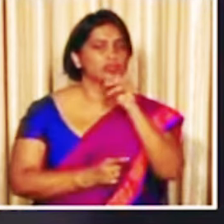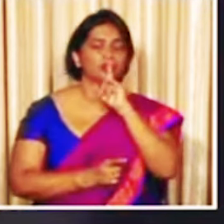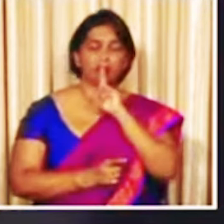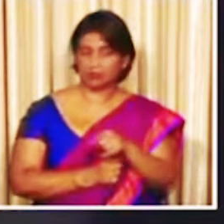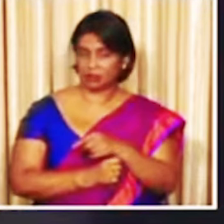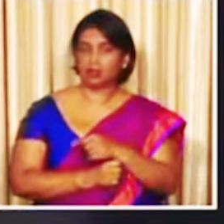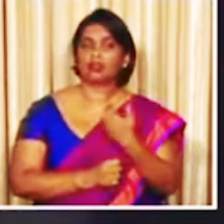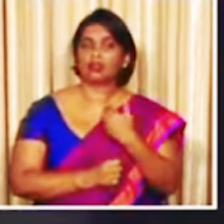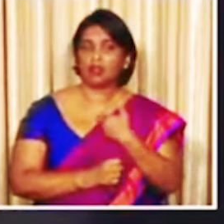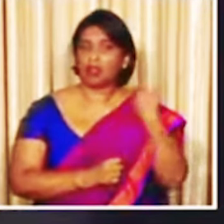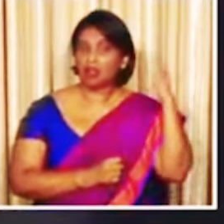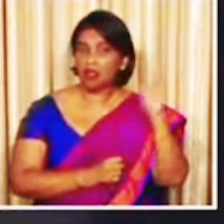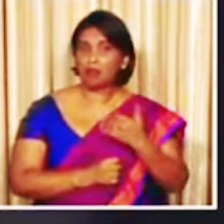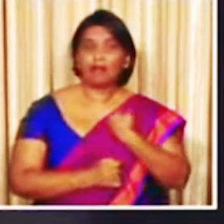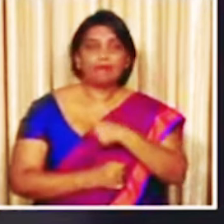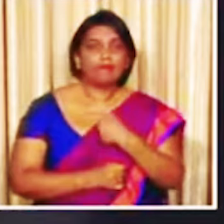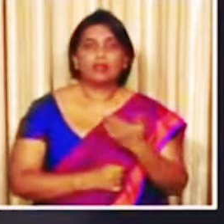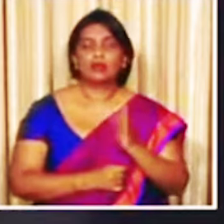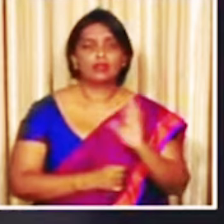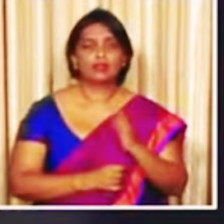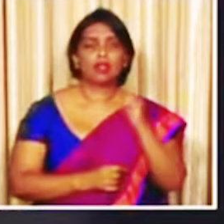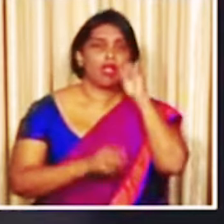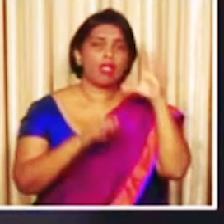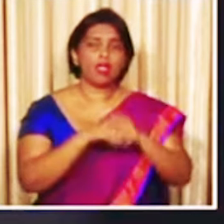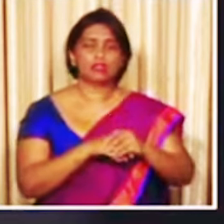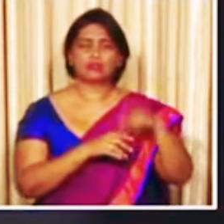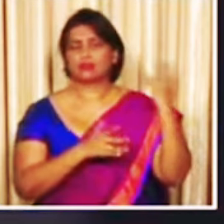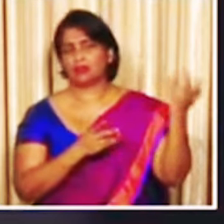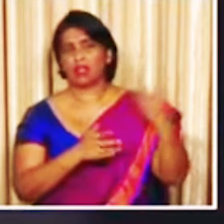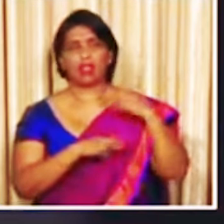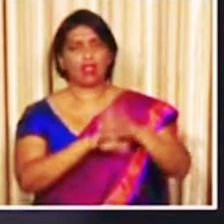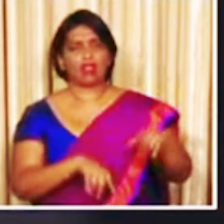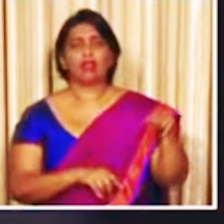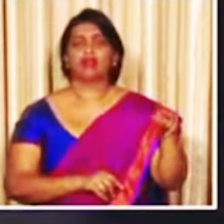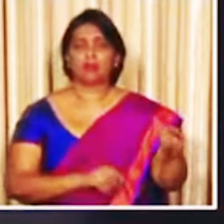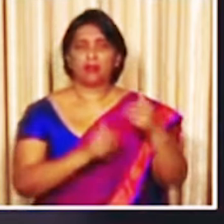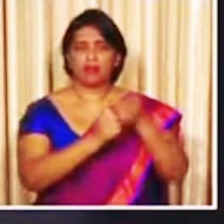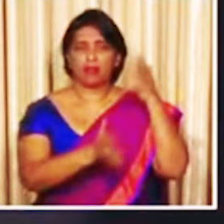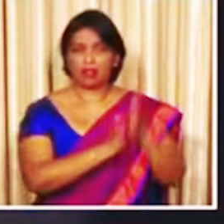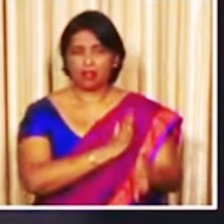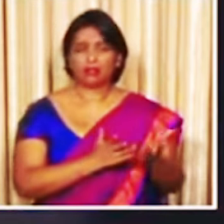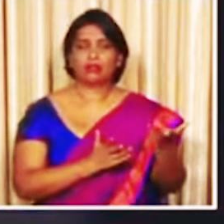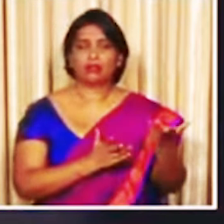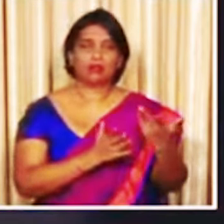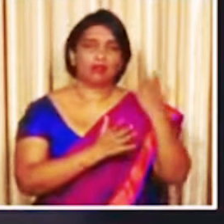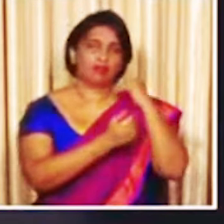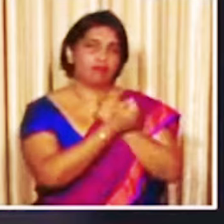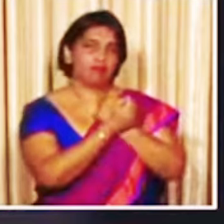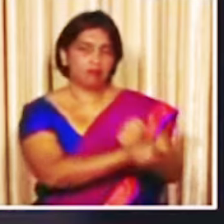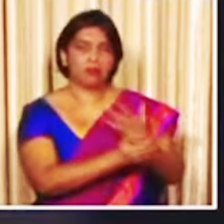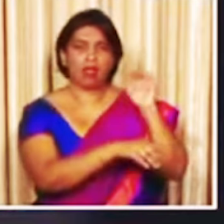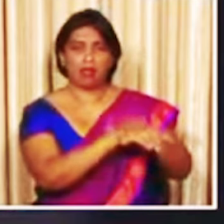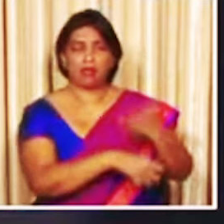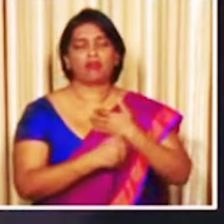කියනවා අපි ආවේ අපේ වැරද්දට නෙවෙයි අපේ ස්වාමි පුරුෂයා එහෙම නැත්නම් දරුවා කරපු වැරද්දට ඒගොල්ලන්ව අල්ලගන්න බැරි නිසා